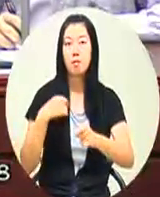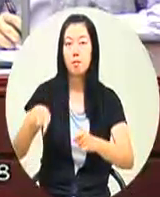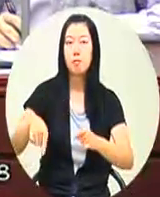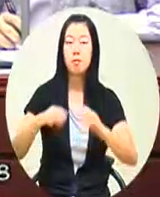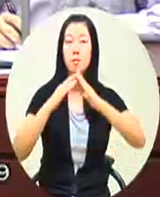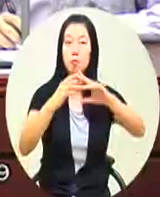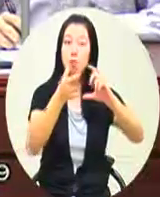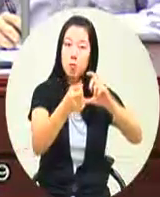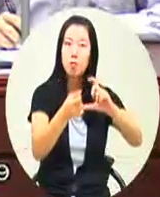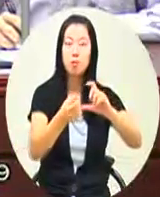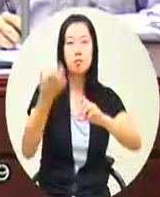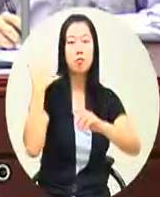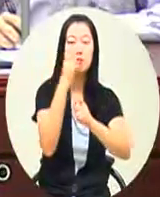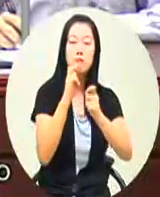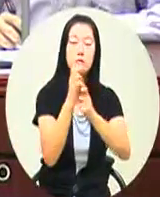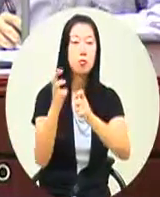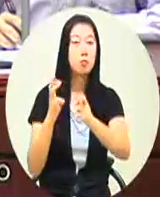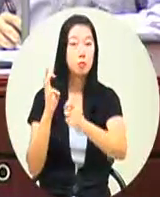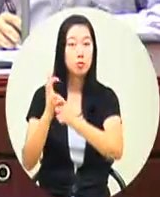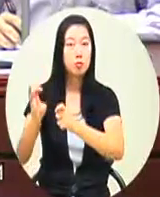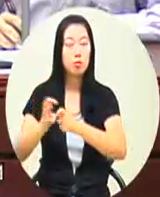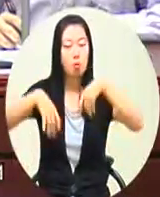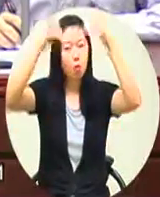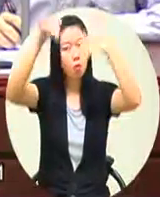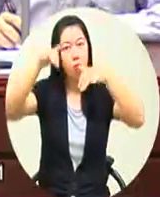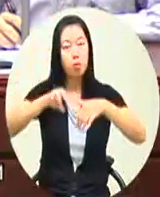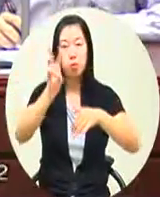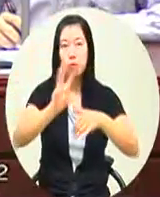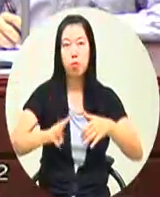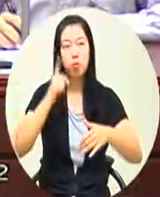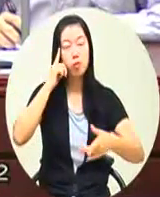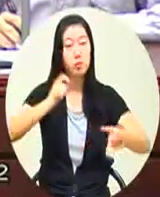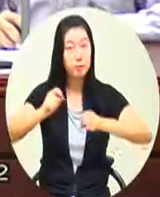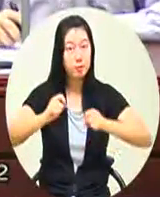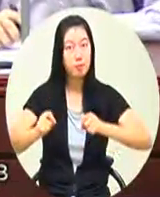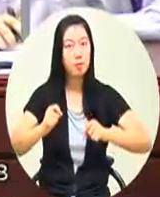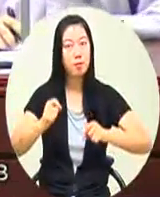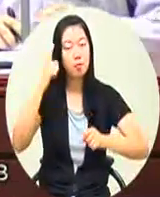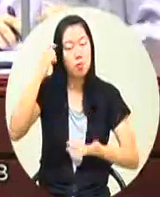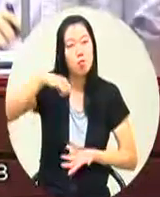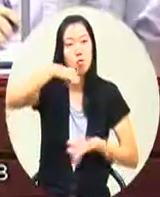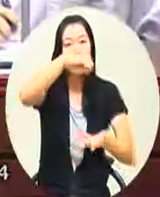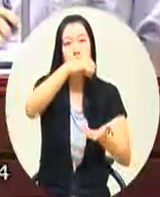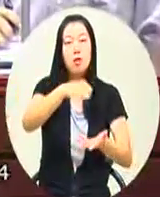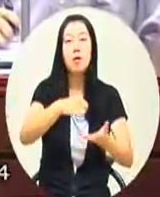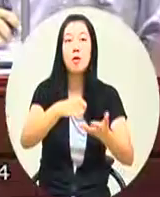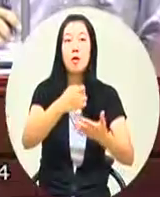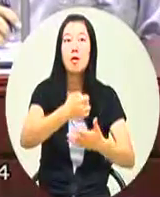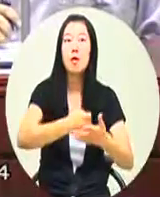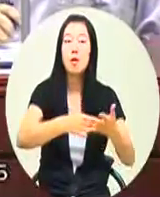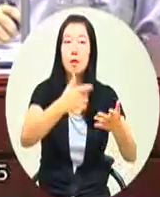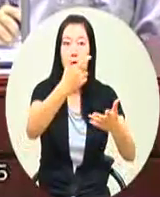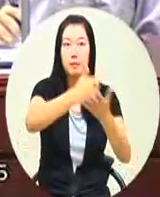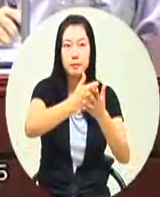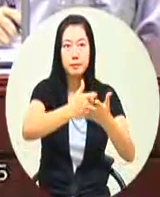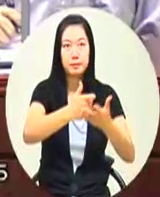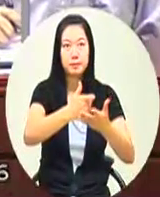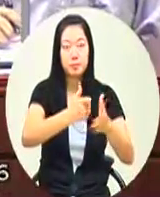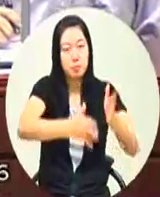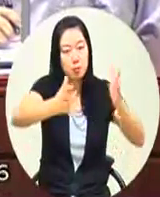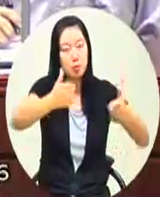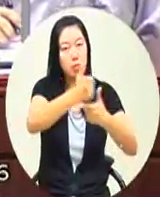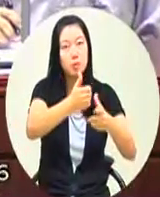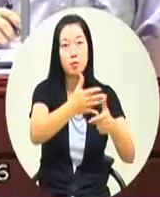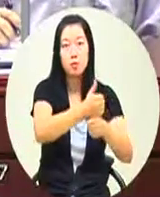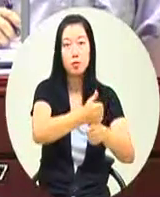面过去二三十年来的一些雨水规划案提告营建署那边争取经费来做检讨。那后续我们会